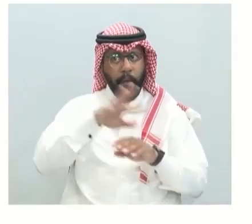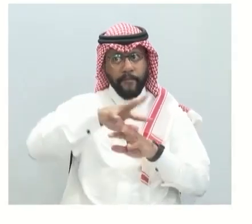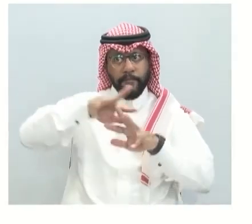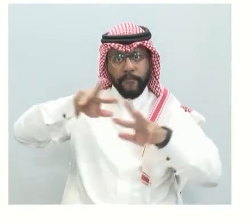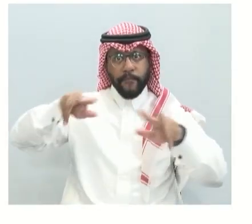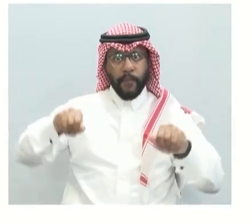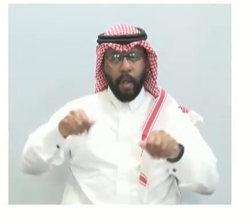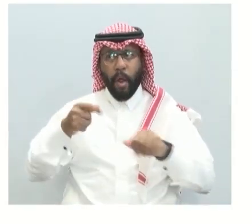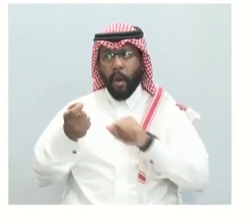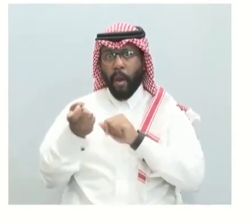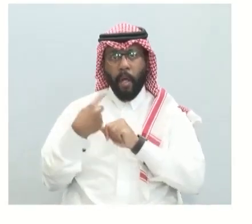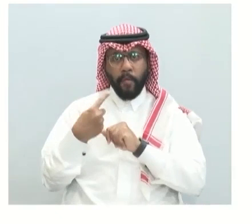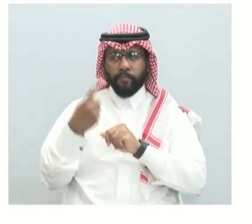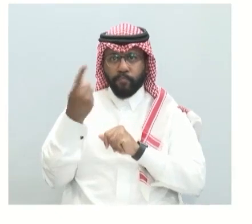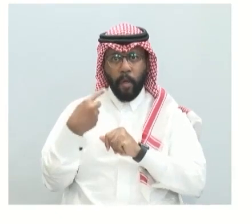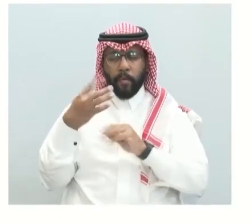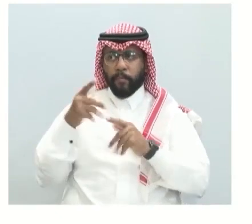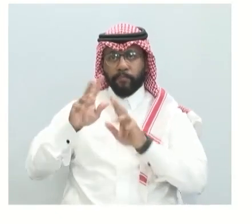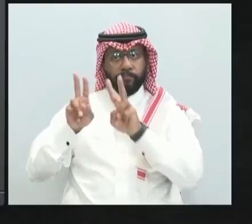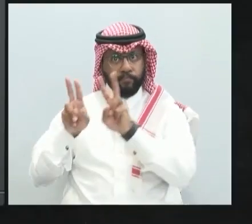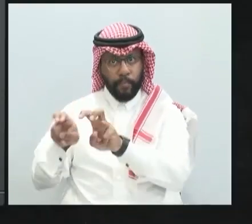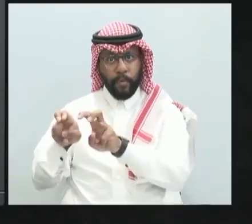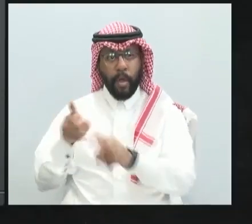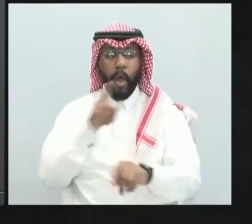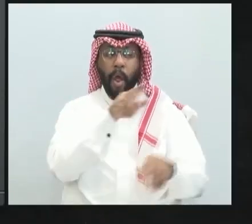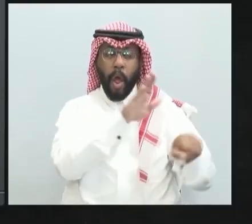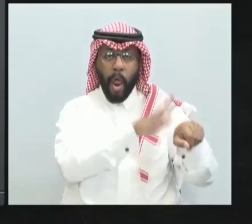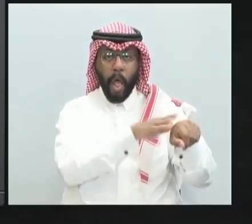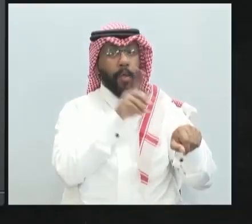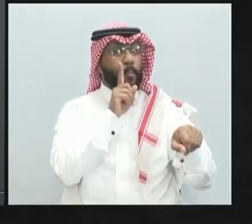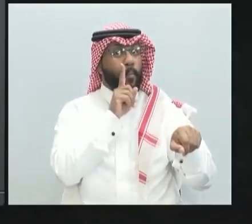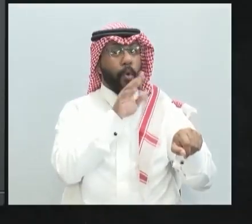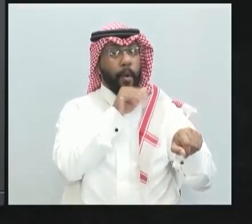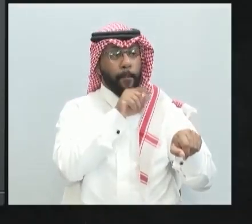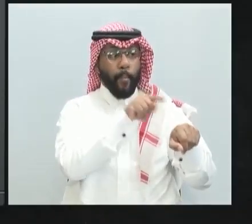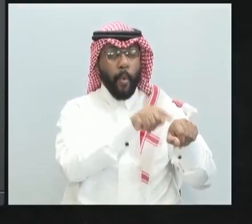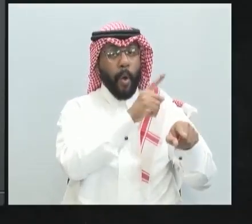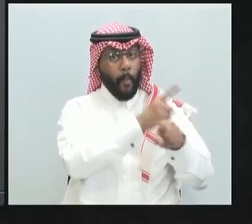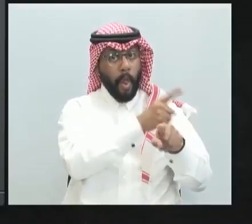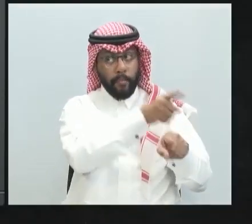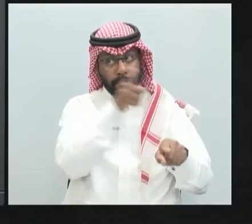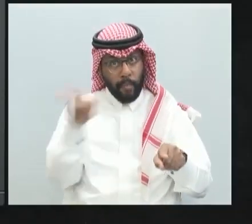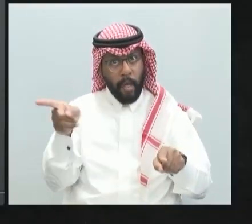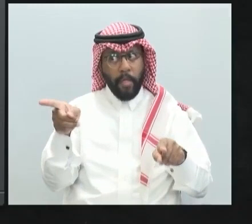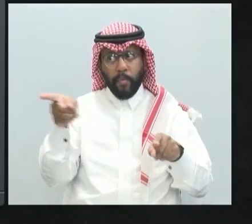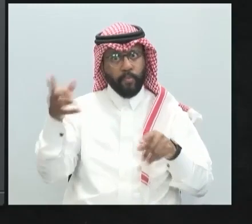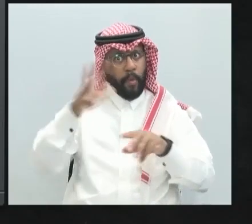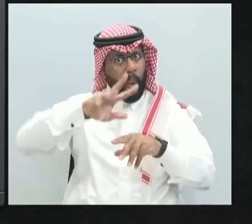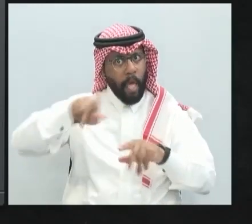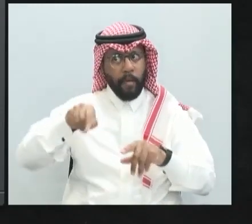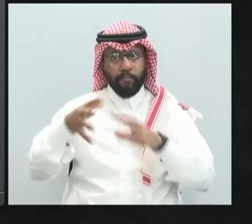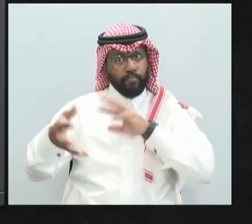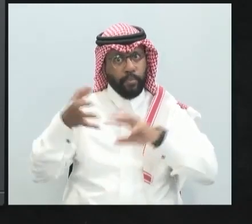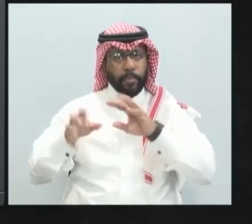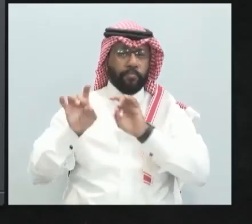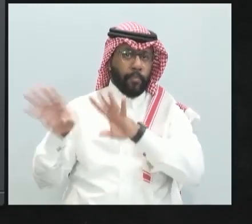الارتياح او يحددك عبر الانترنت عليك ان تخبر والدك او اخوك او معلمك عن حتى لا تتعرض لاي مشكله